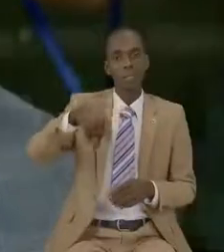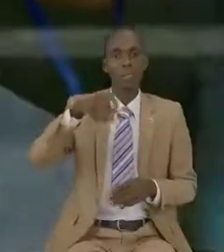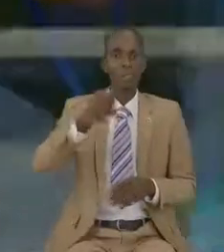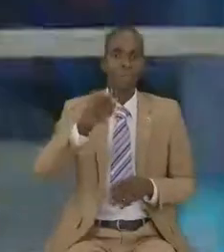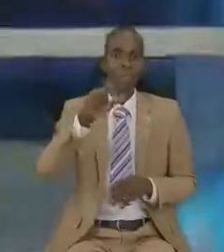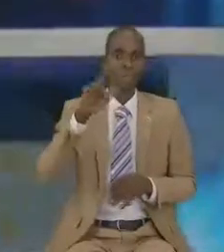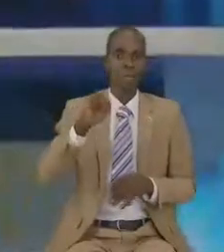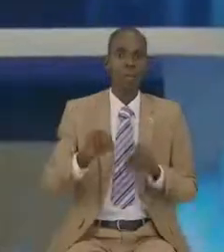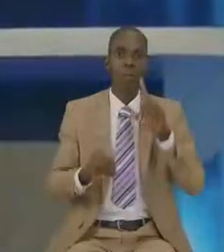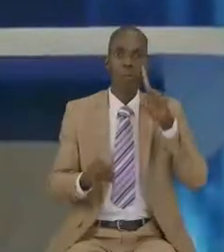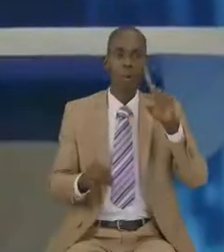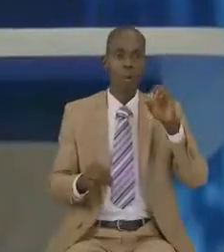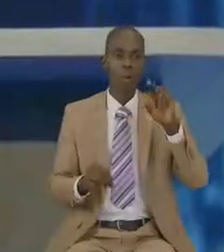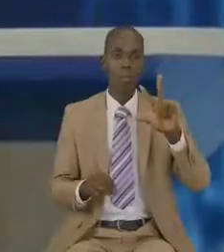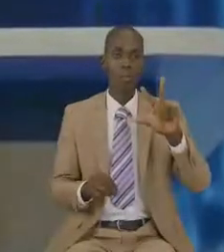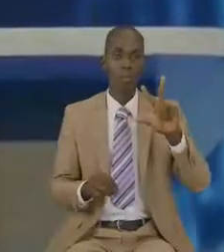103.